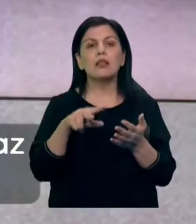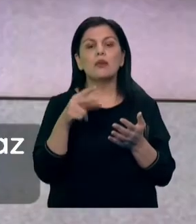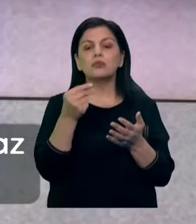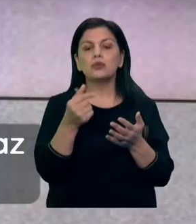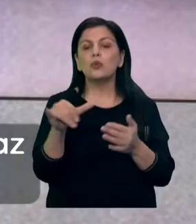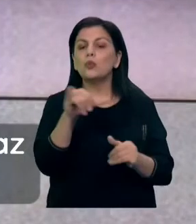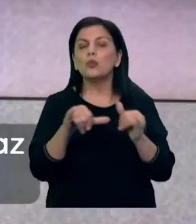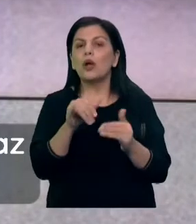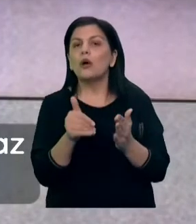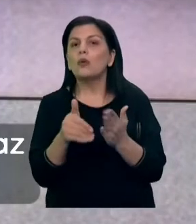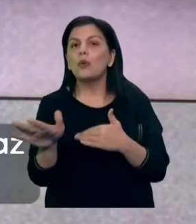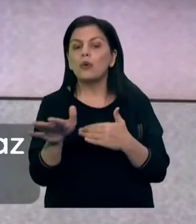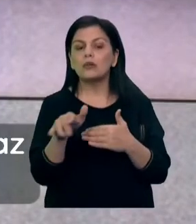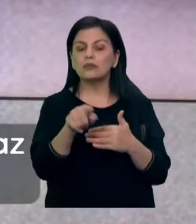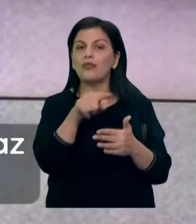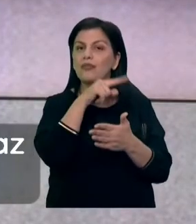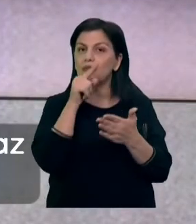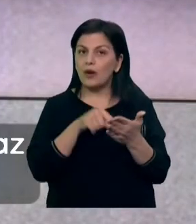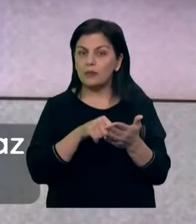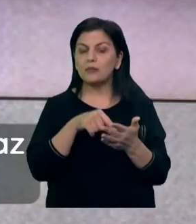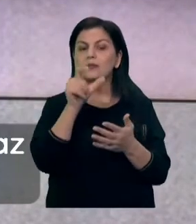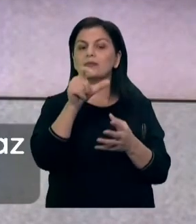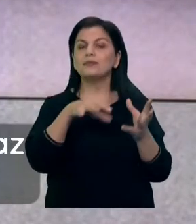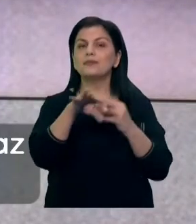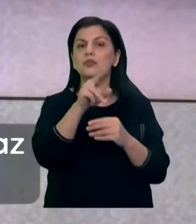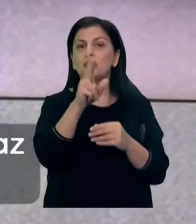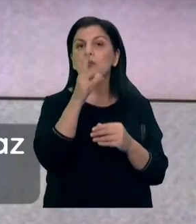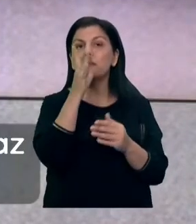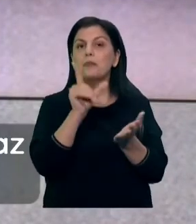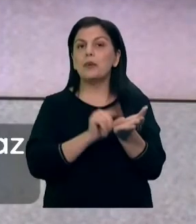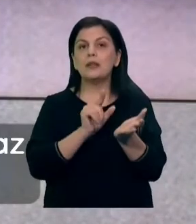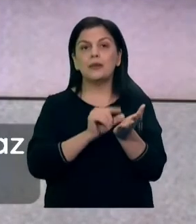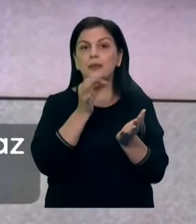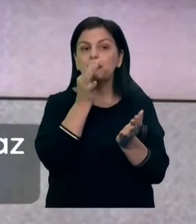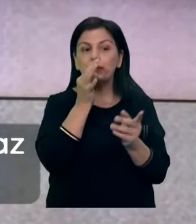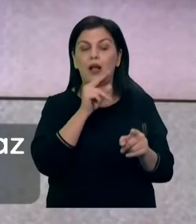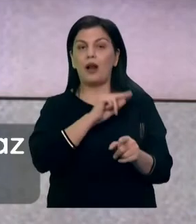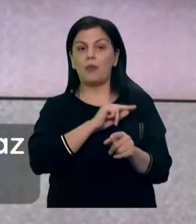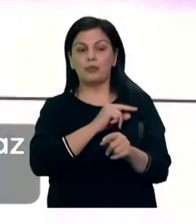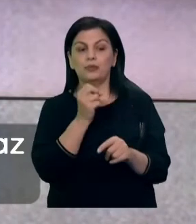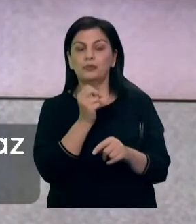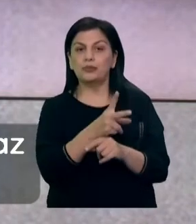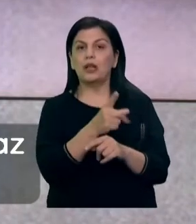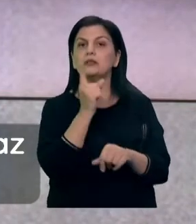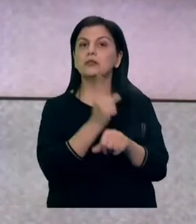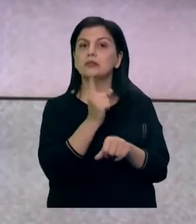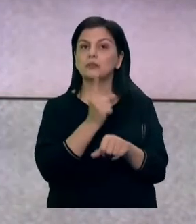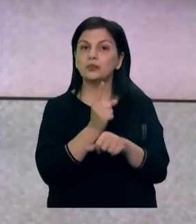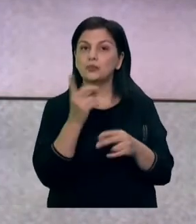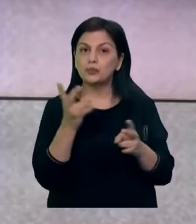soruşdular. İnsanların pensiya yaşına çatan məqamlarda işdən çıxarılması qadağan olunsun.